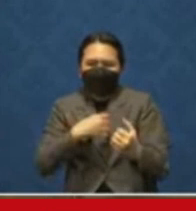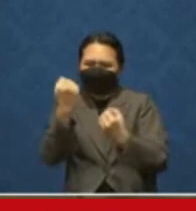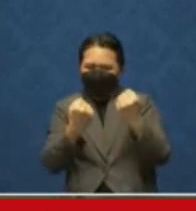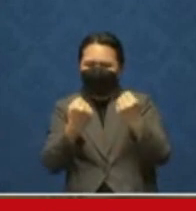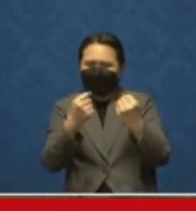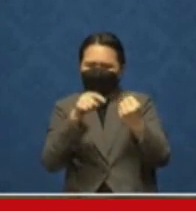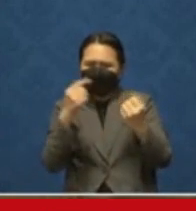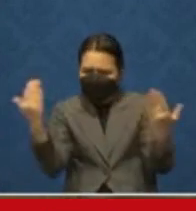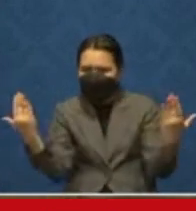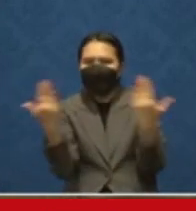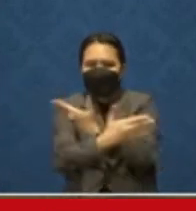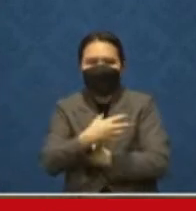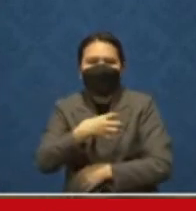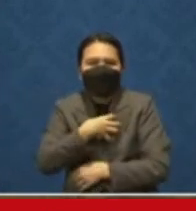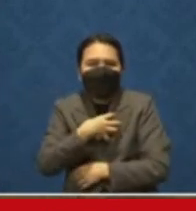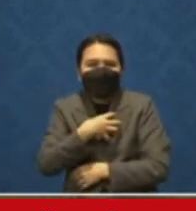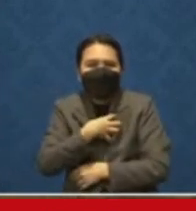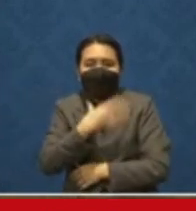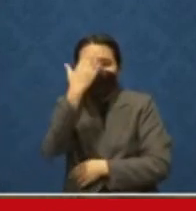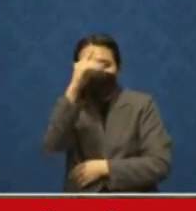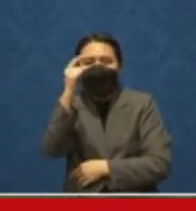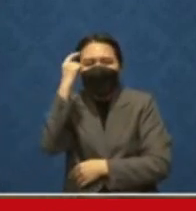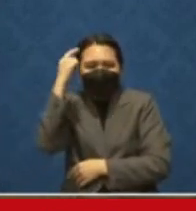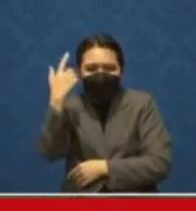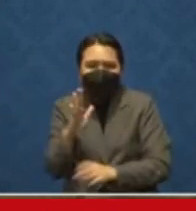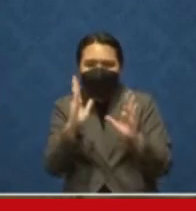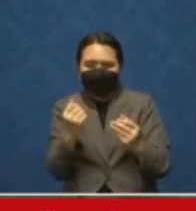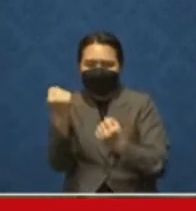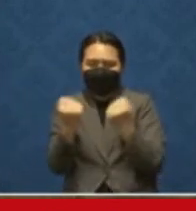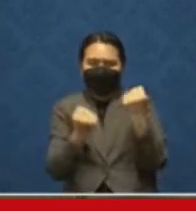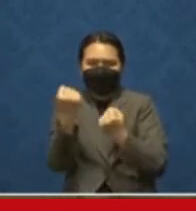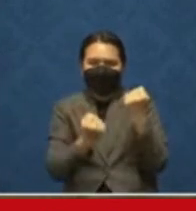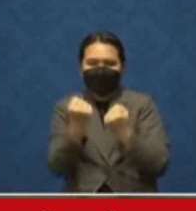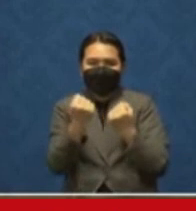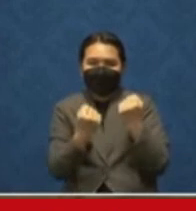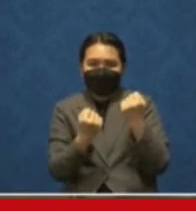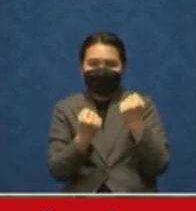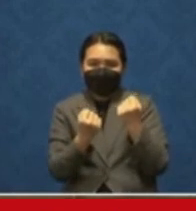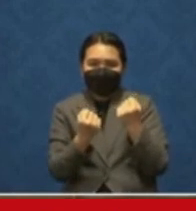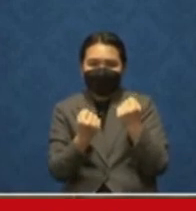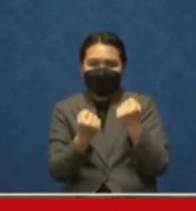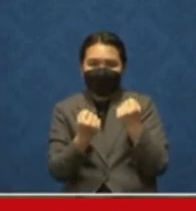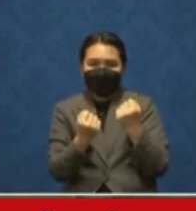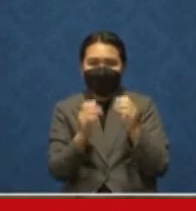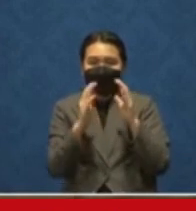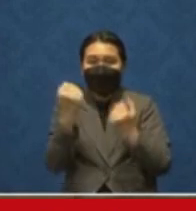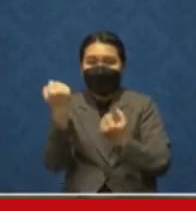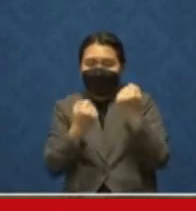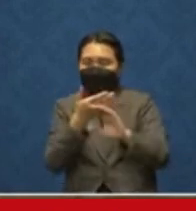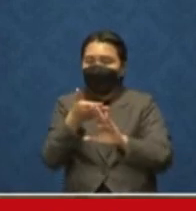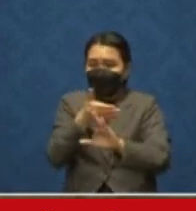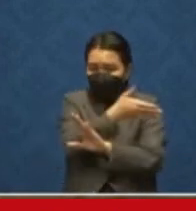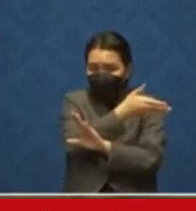แต่ถ้าคนขับเรือไปไม่ถูกทางมันหมดแรงค่ะวันนี้นี่เขาจึงถึงจุดที่อยากขอเปลี่ยน